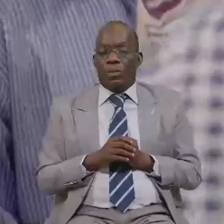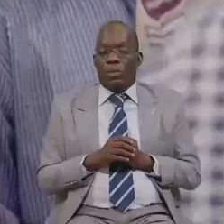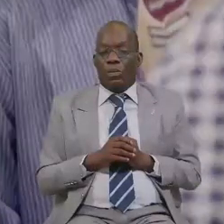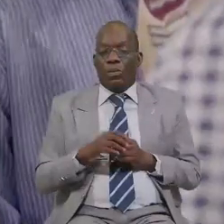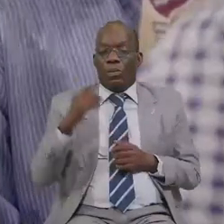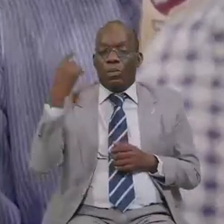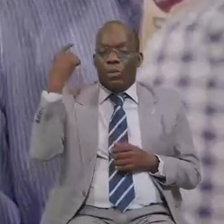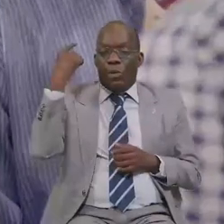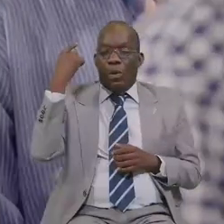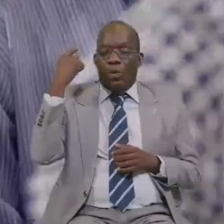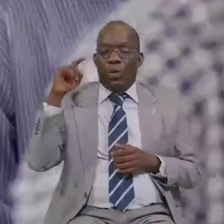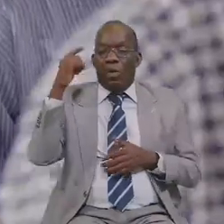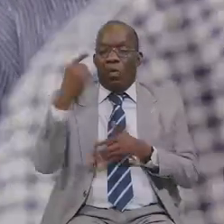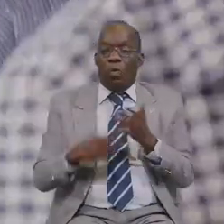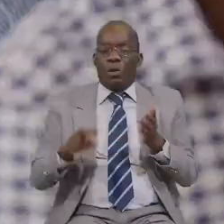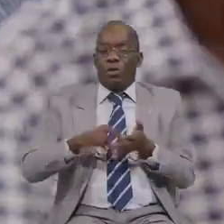Pour quel objectif vis-tu?